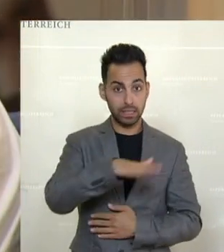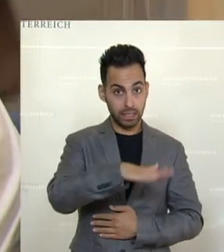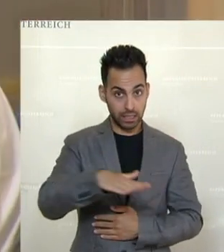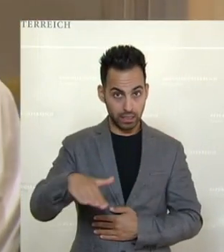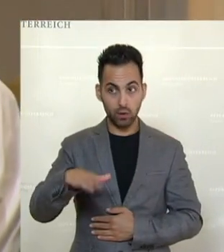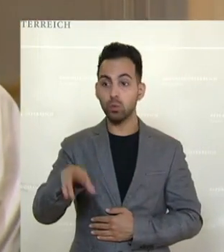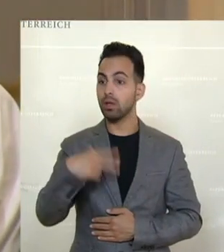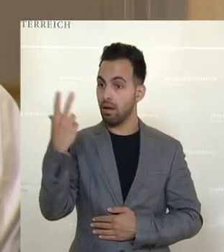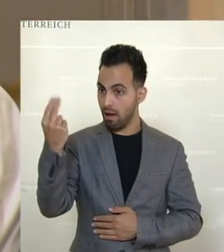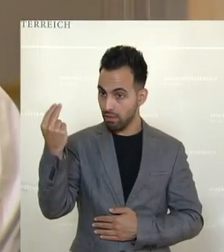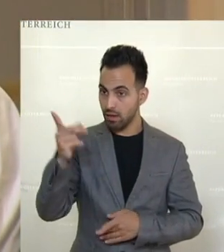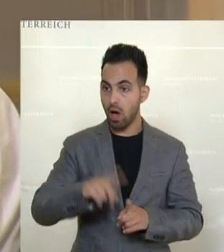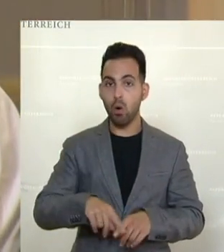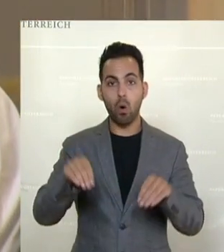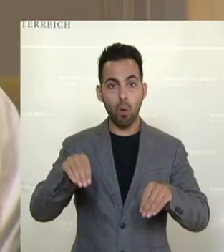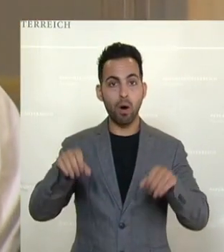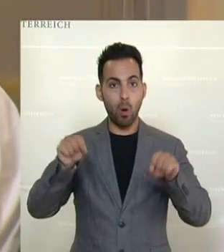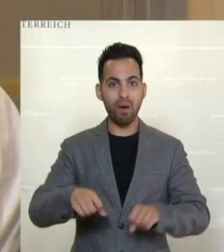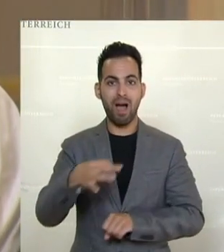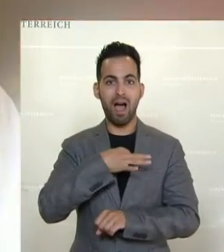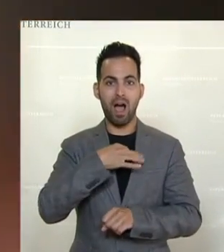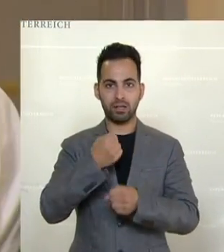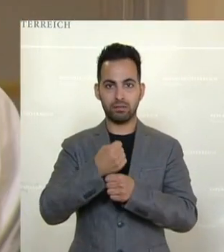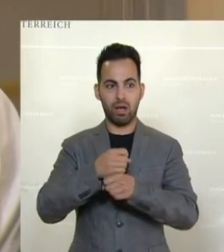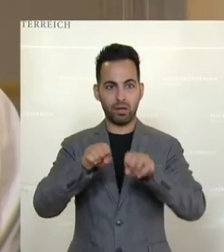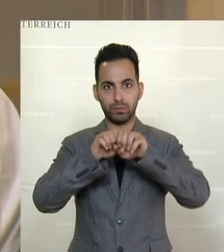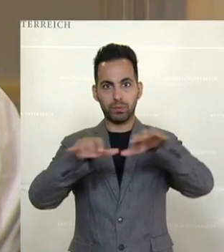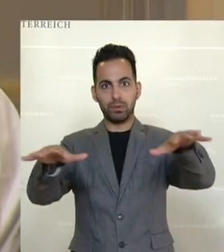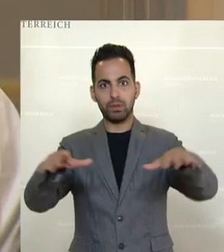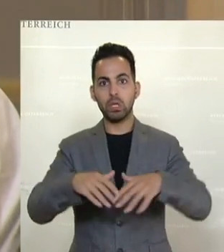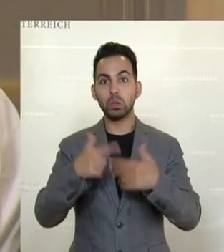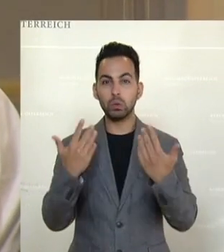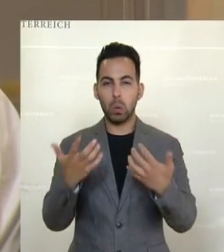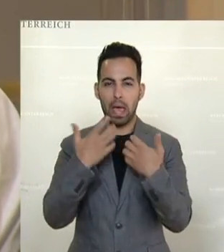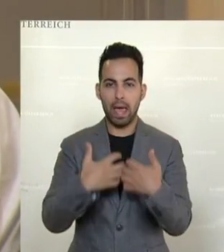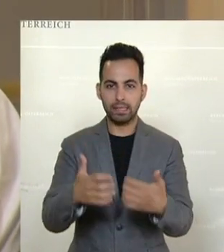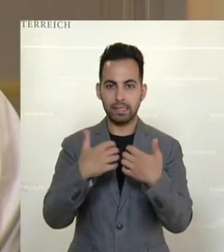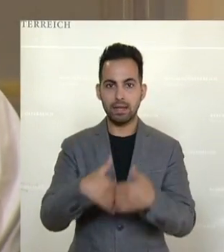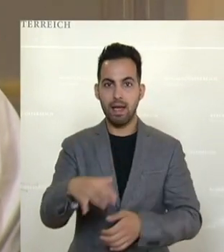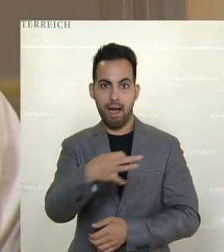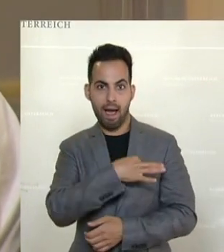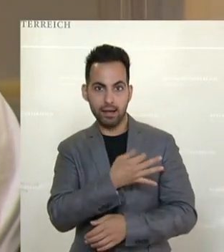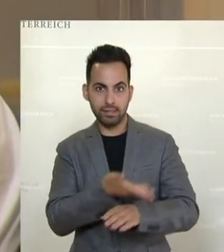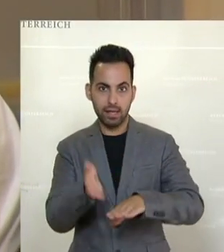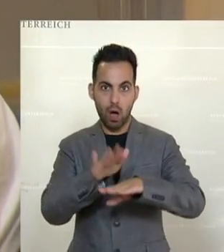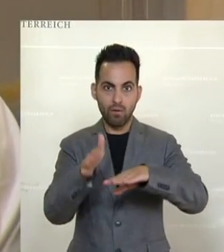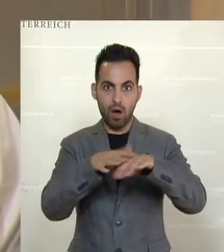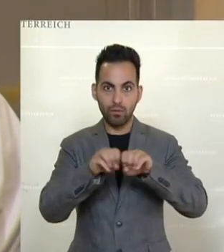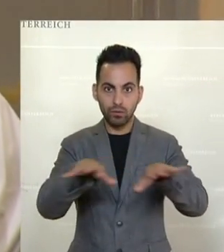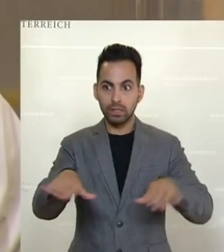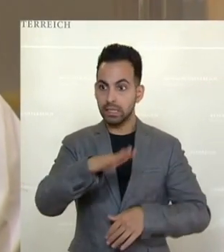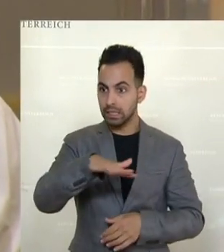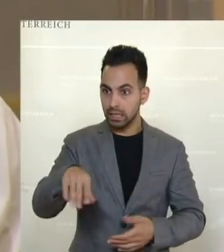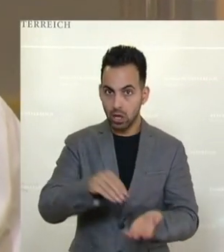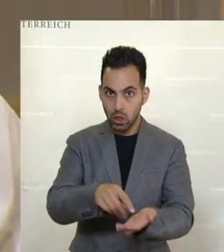den Eltern und Großeltern Angst zu machen. Nein. Und dieses Narrativ der Angst sitzt heute noch in den Kindern